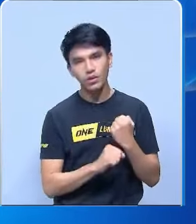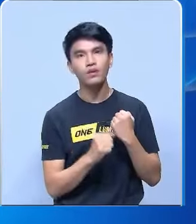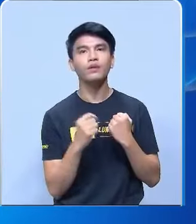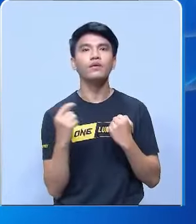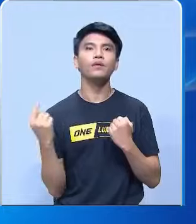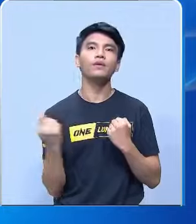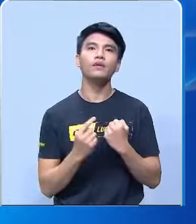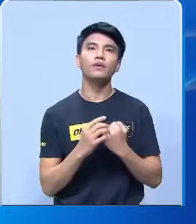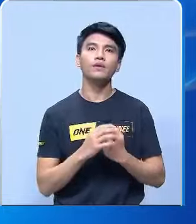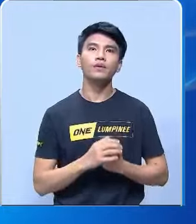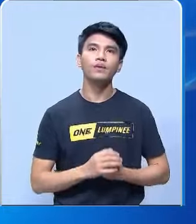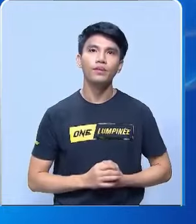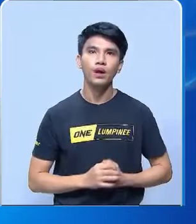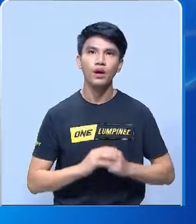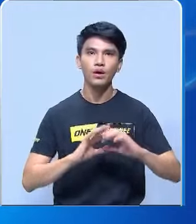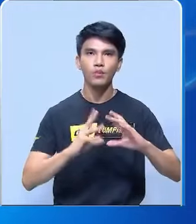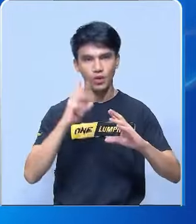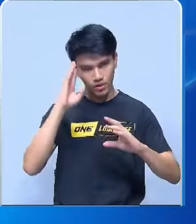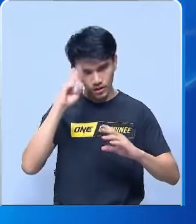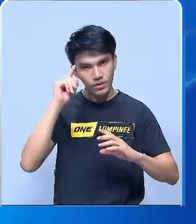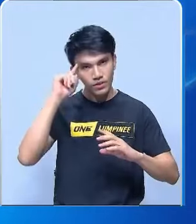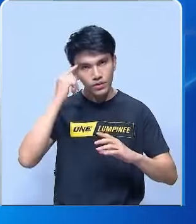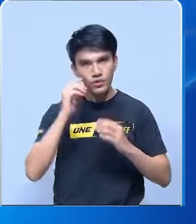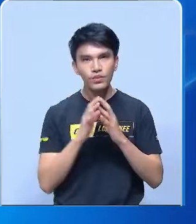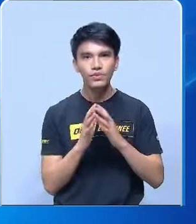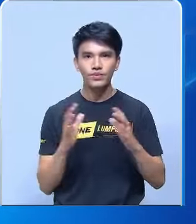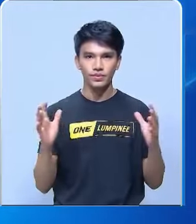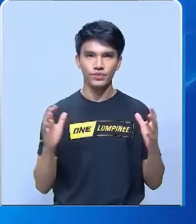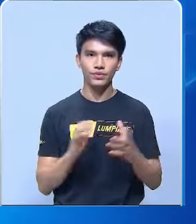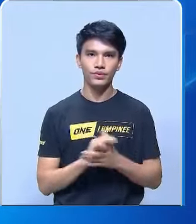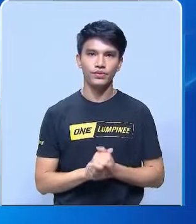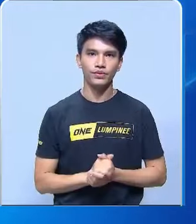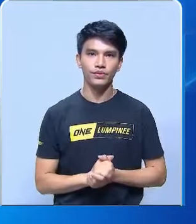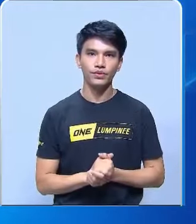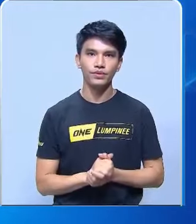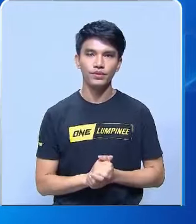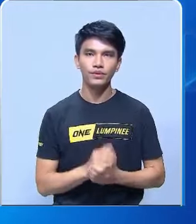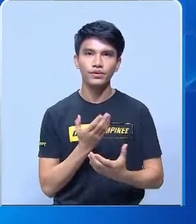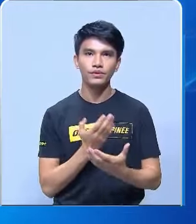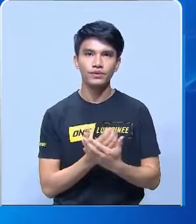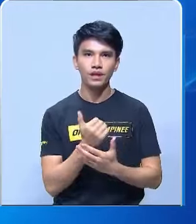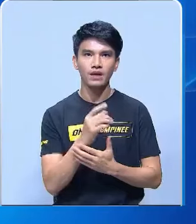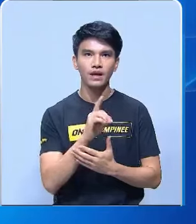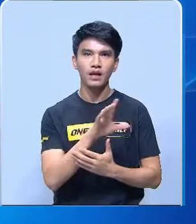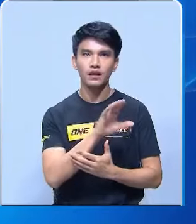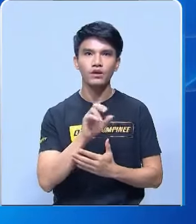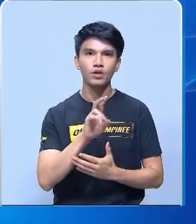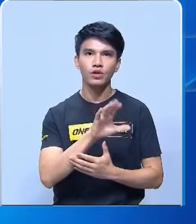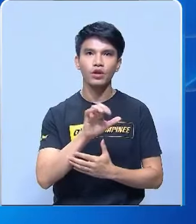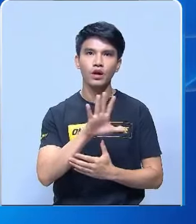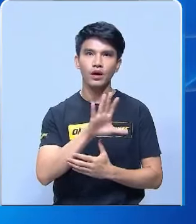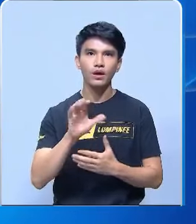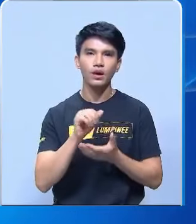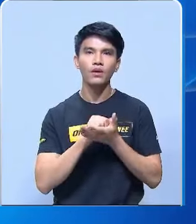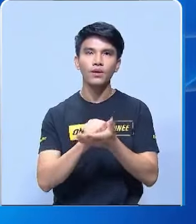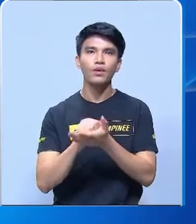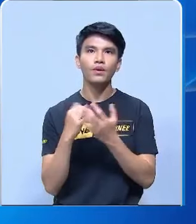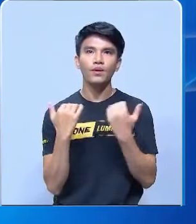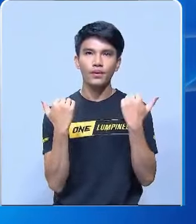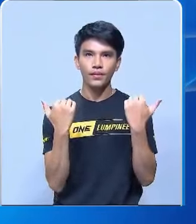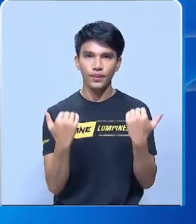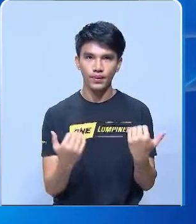แล้วมันไม่รู้ว่ามันจะหมดเมื่อไหร่ยังไงอะของมันเยอะเหลือเกินอะได้เงิน100 200 300 500มาช่วงมาช่วยอะไรกันเป็นเ